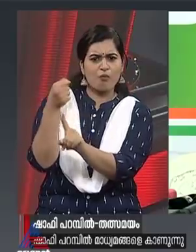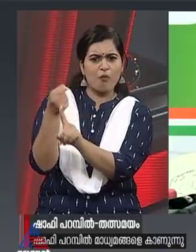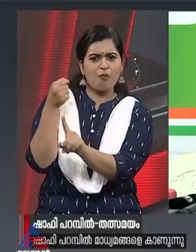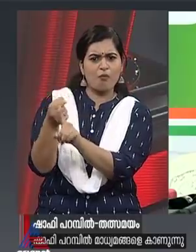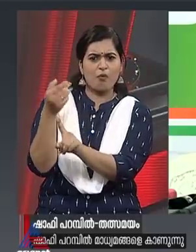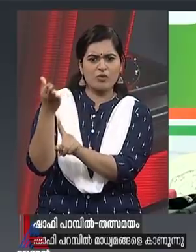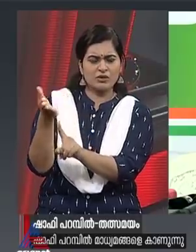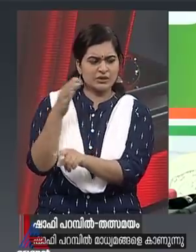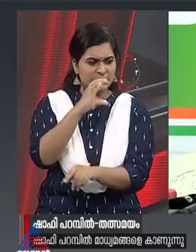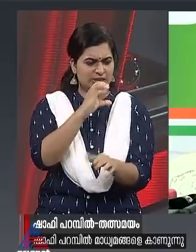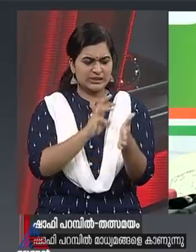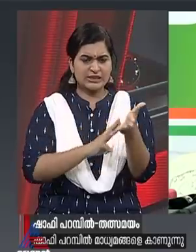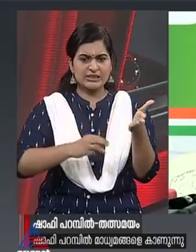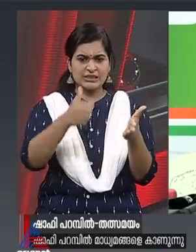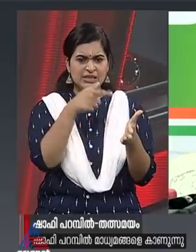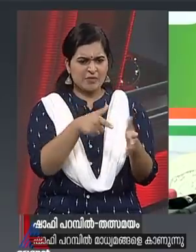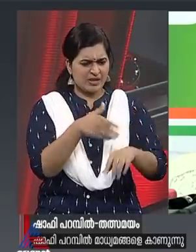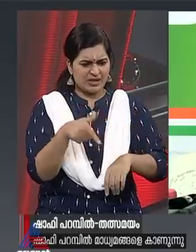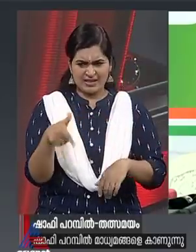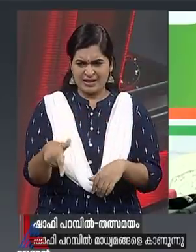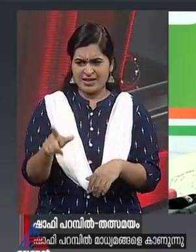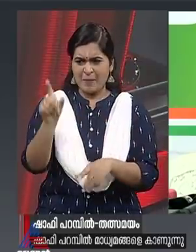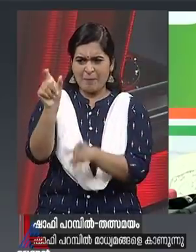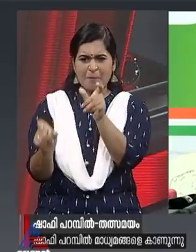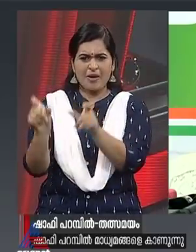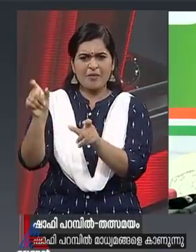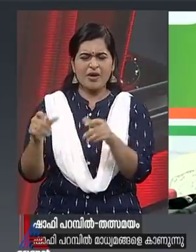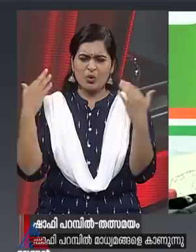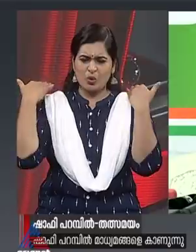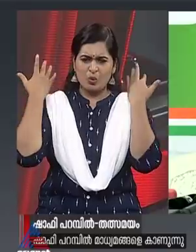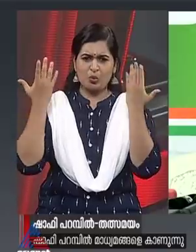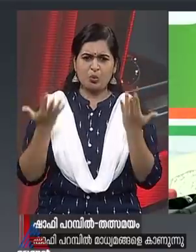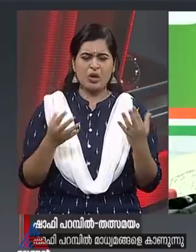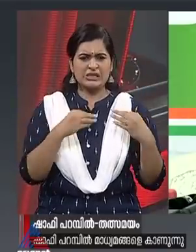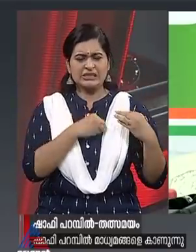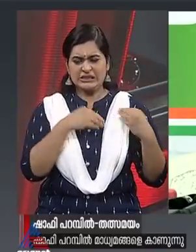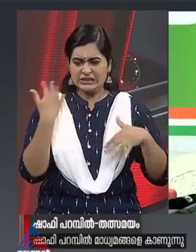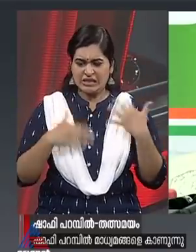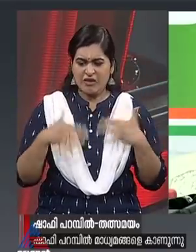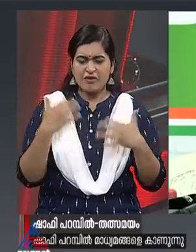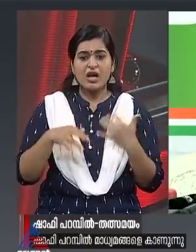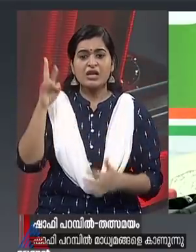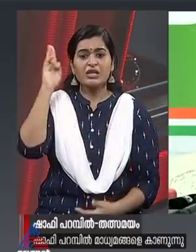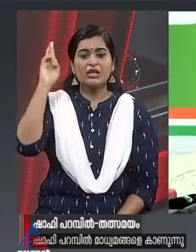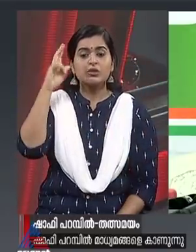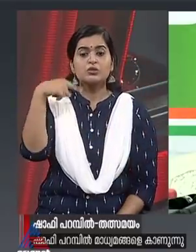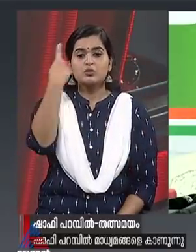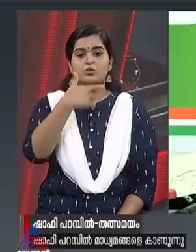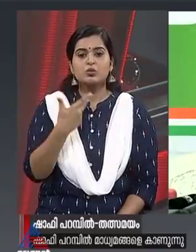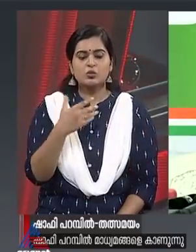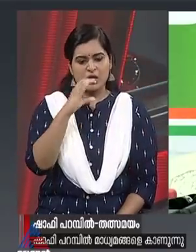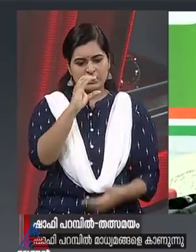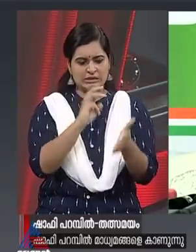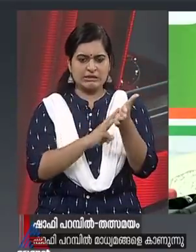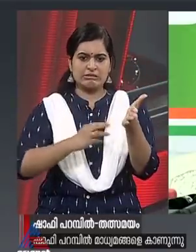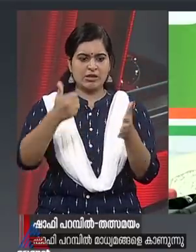ഈ സമരം ഇത്രയും വൈകിയതിനും ഉദ്യോഗാർത്ഥികൾ ഇത്രയും പ്രയാസപ്പെട്ടതിനും കാരണമായി മാറിയത് എന്ന് പറയാതിരിക്കാൻ